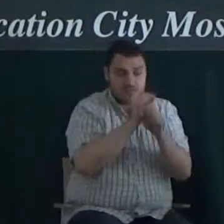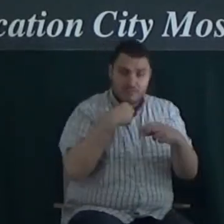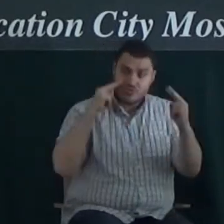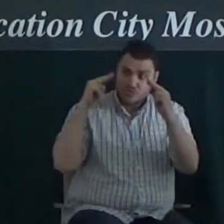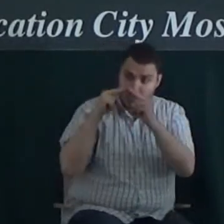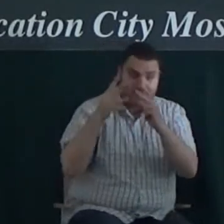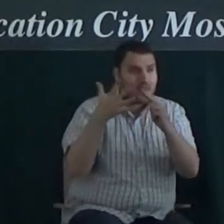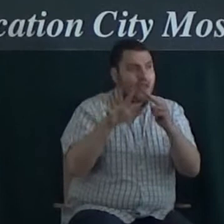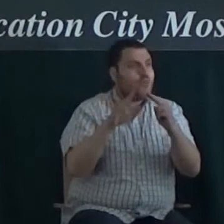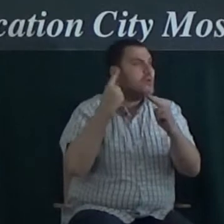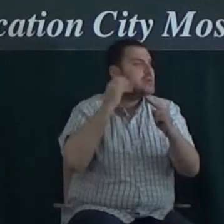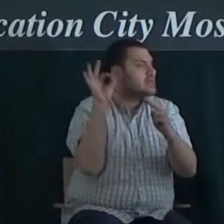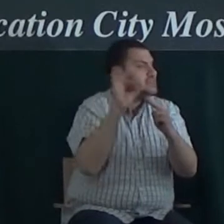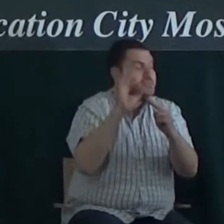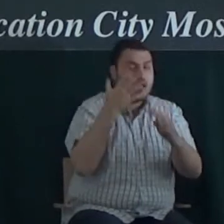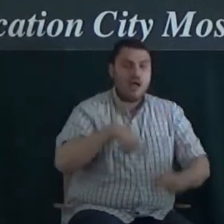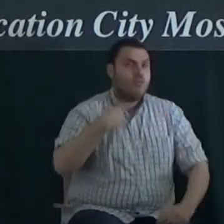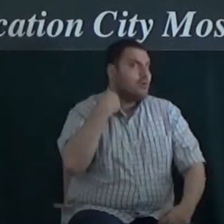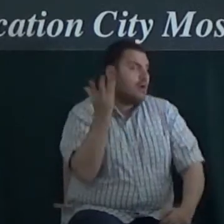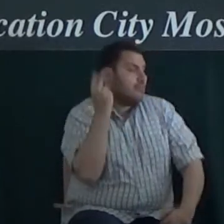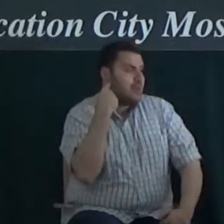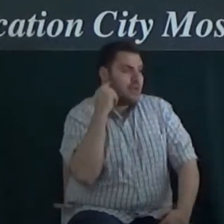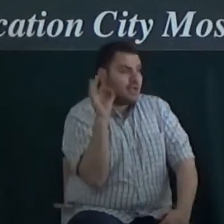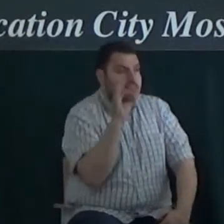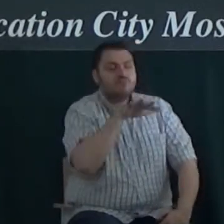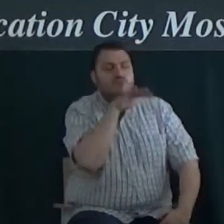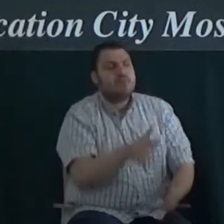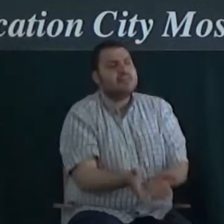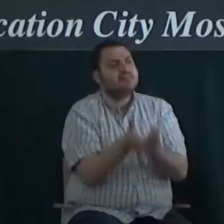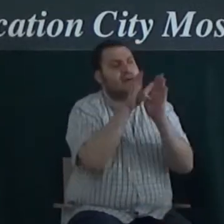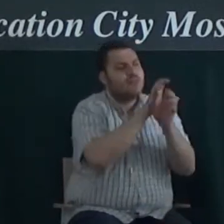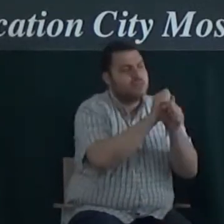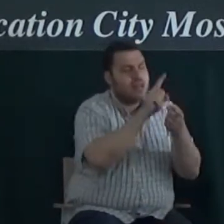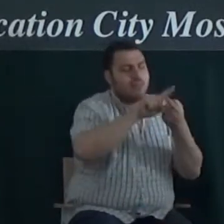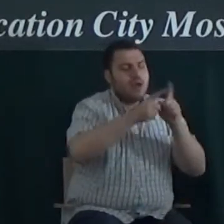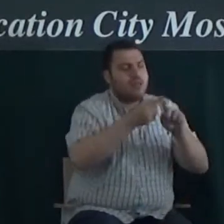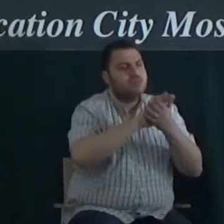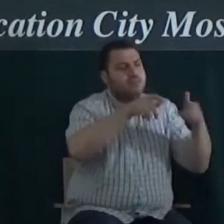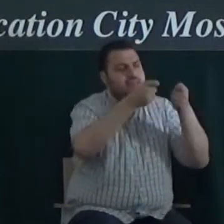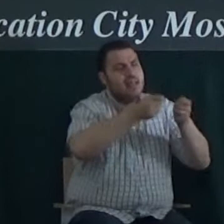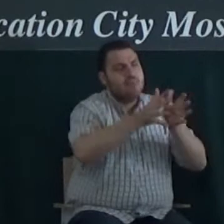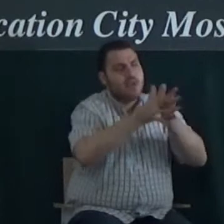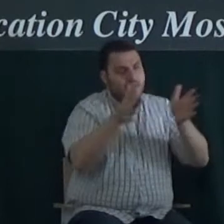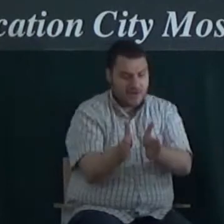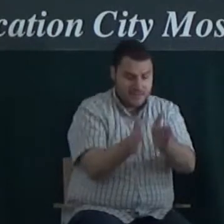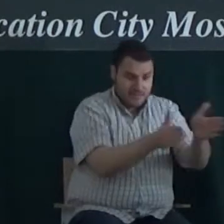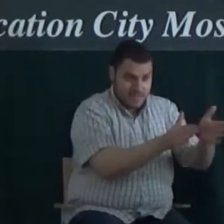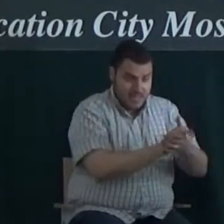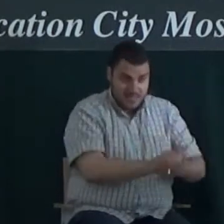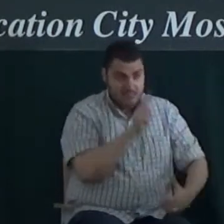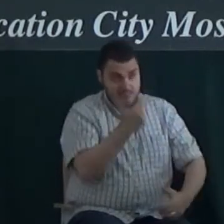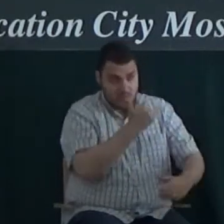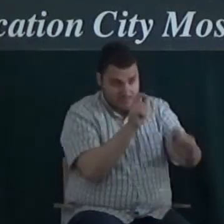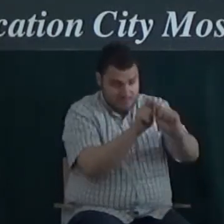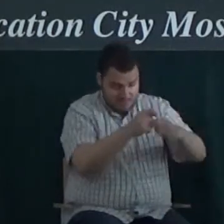بنظر وما وعت أذن بخبر، وسلم عليه تسليما كثيرا. أما بعد عباد الله، فأوصيكم